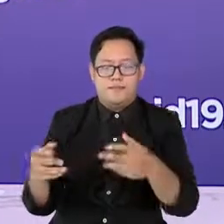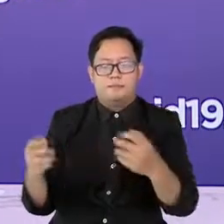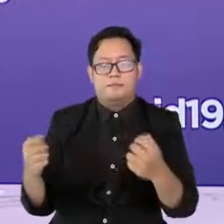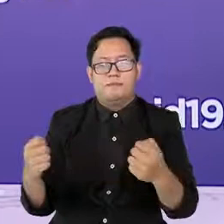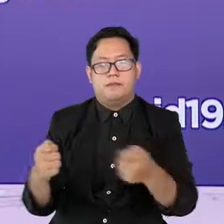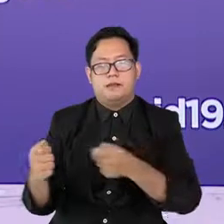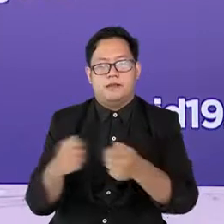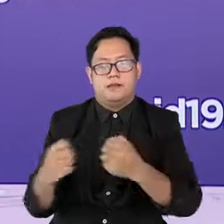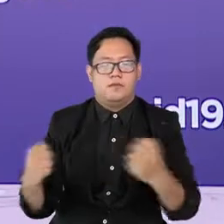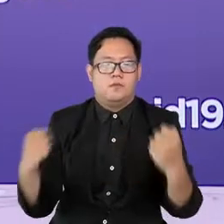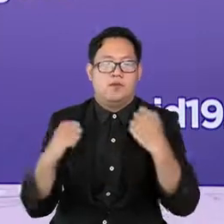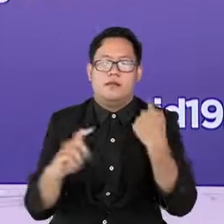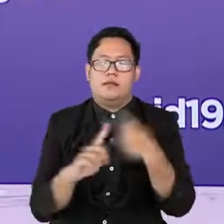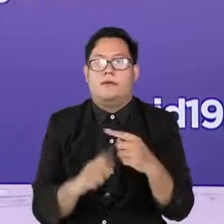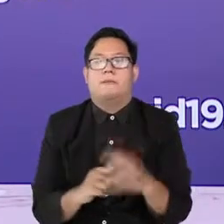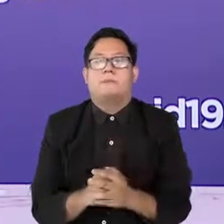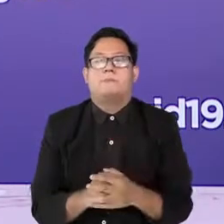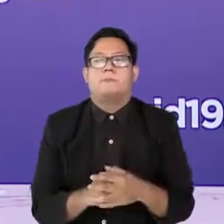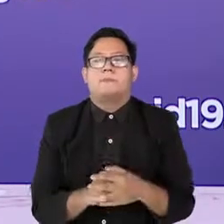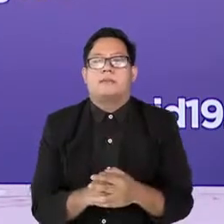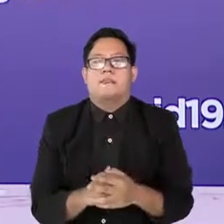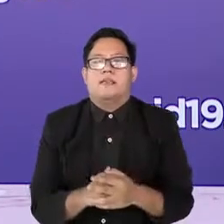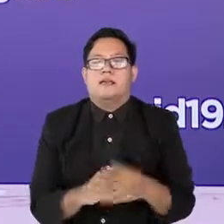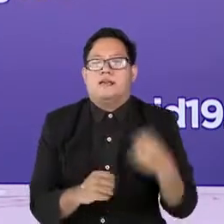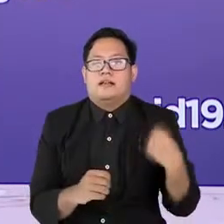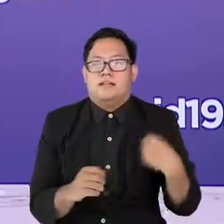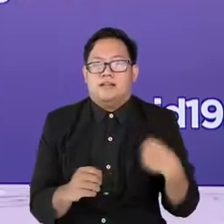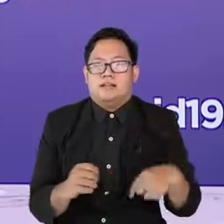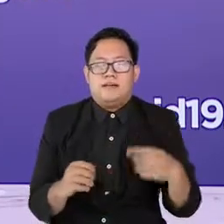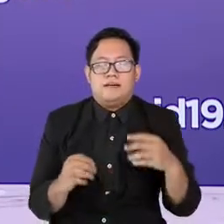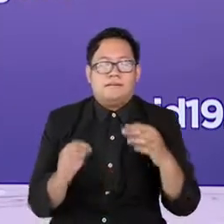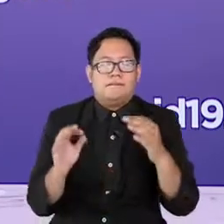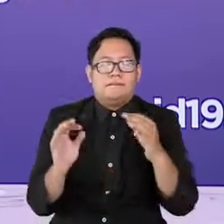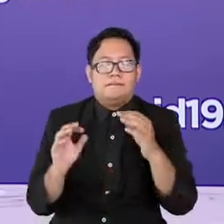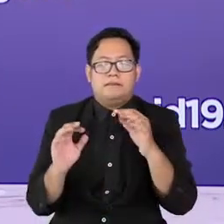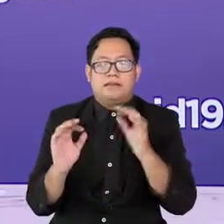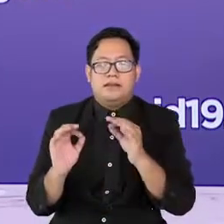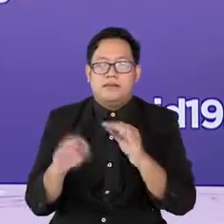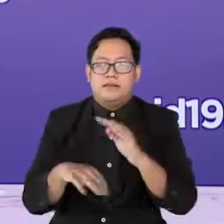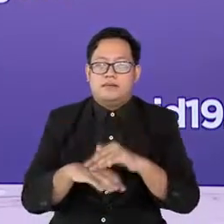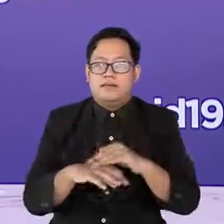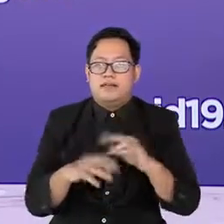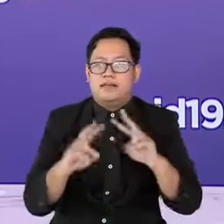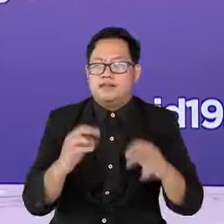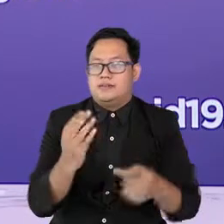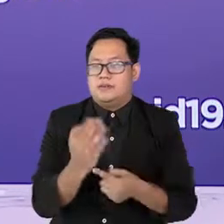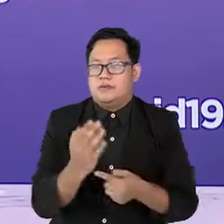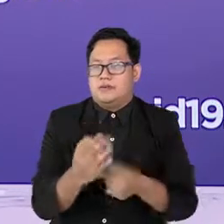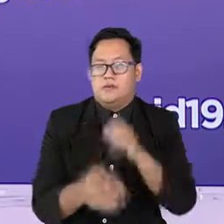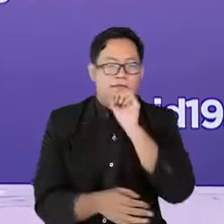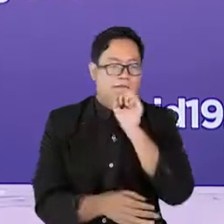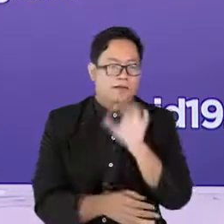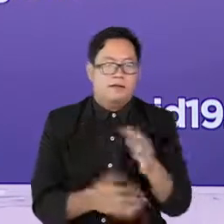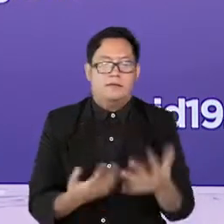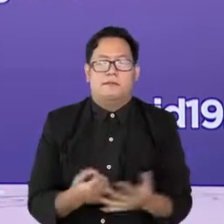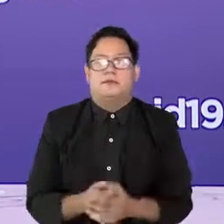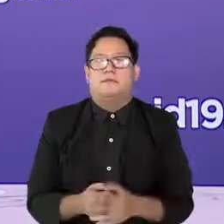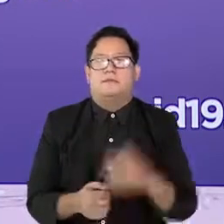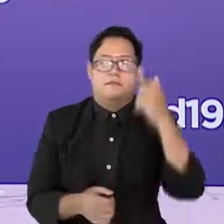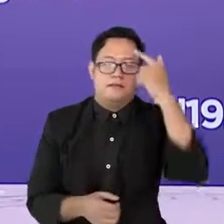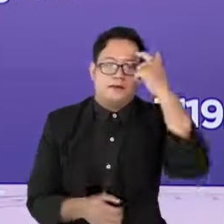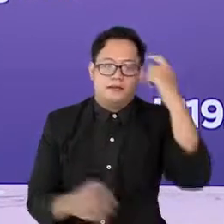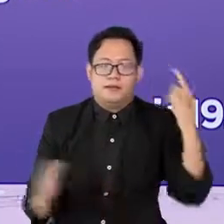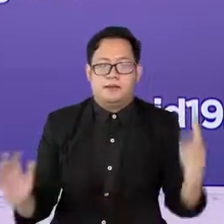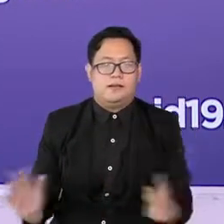Kementerian Pendidikan Kebudayaan riset dan teknologi menyampaikan bahwa pelaksanaan pembelajaran tatap muka terbatas